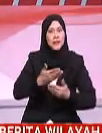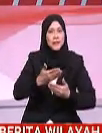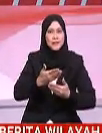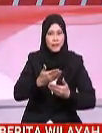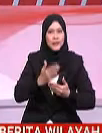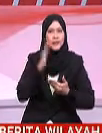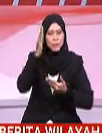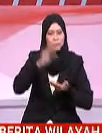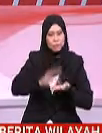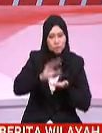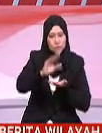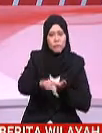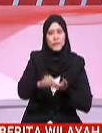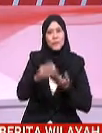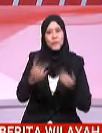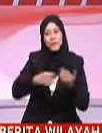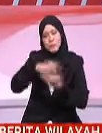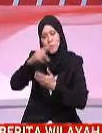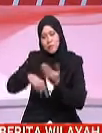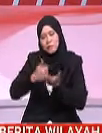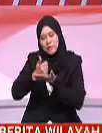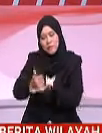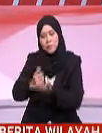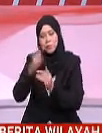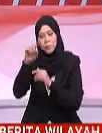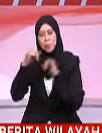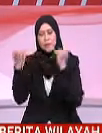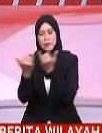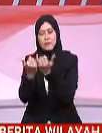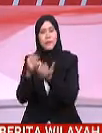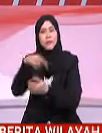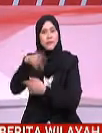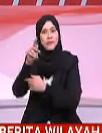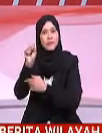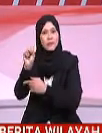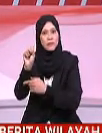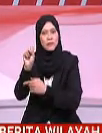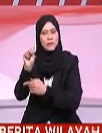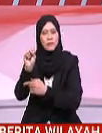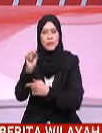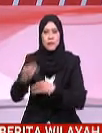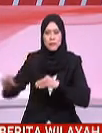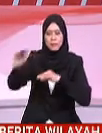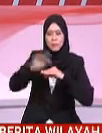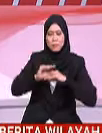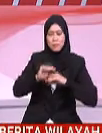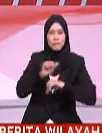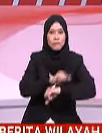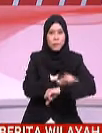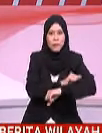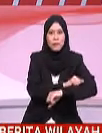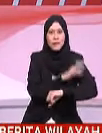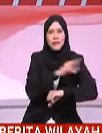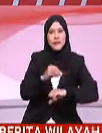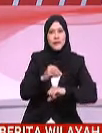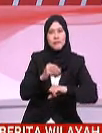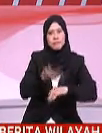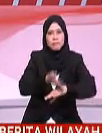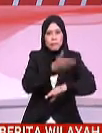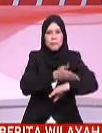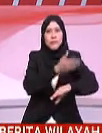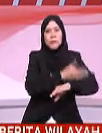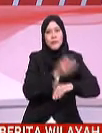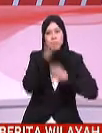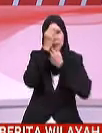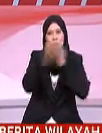dari segi program bantuan untuk syarikat PKS seperti subsidi upah dan juga insentif pengajian penambahbaikan yang